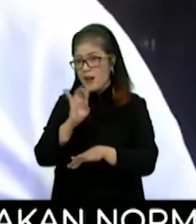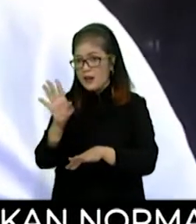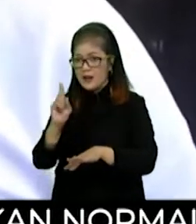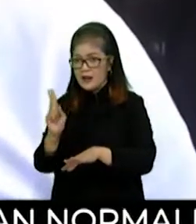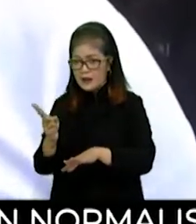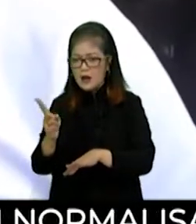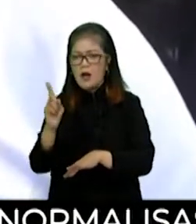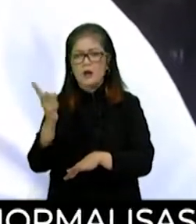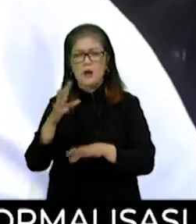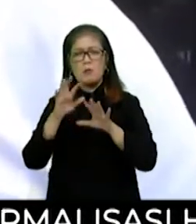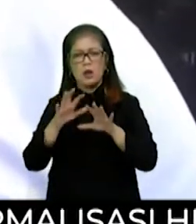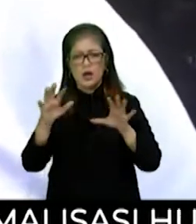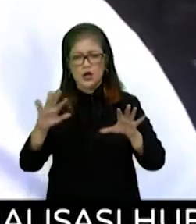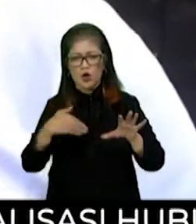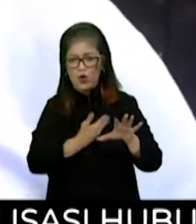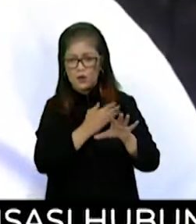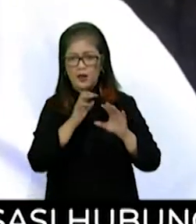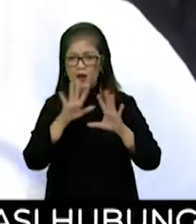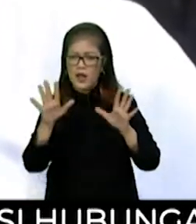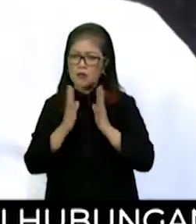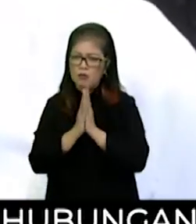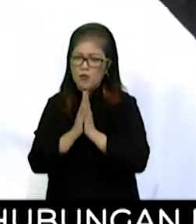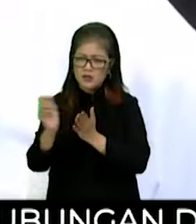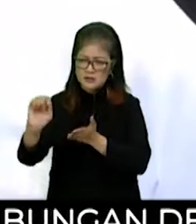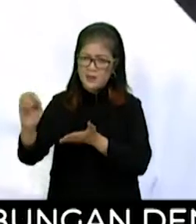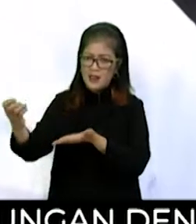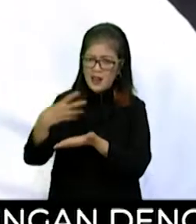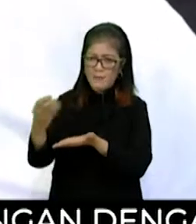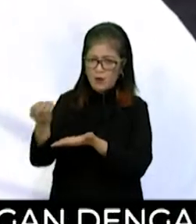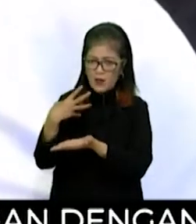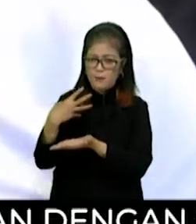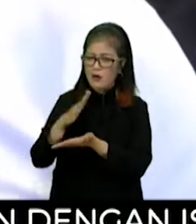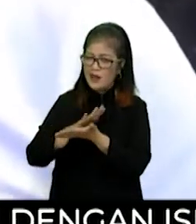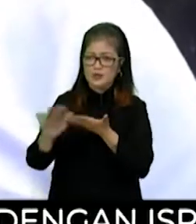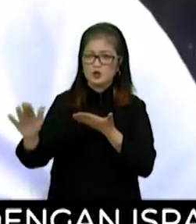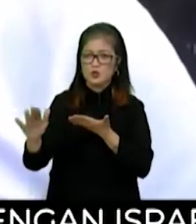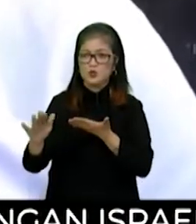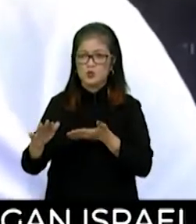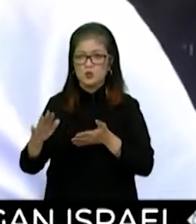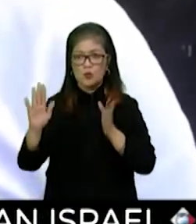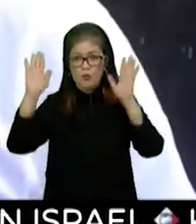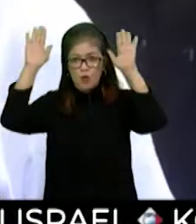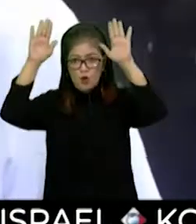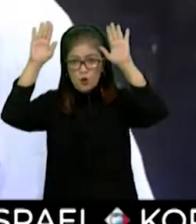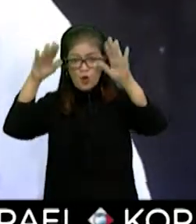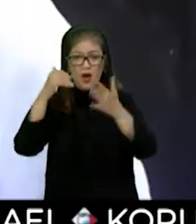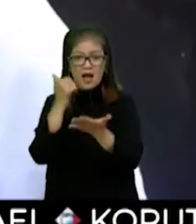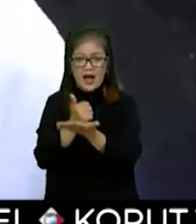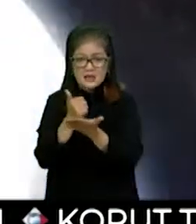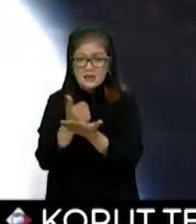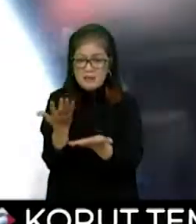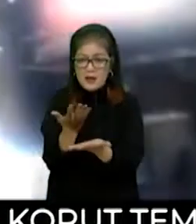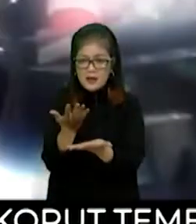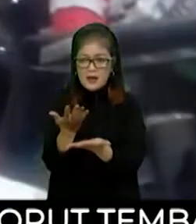beberapa korban terkait dengan peristiwa ini. Dari Ponorogo atau dari luar Ponorogo? Sementara yang kita inventarisir dulu